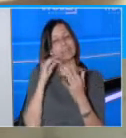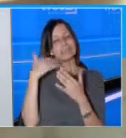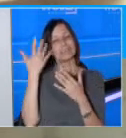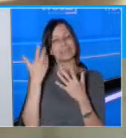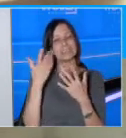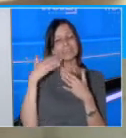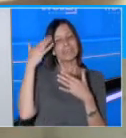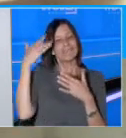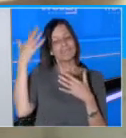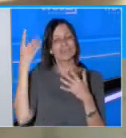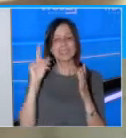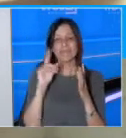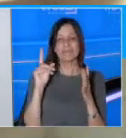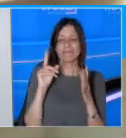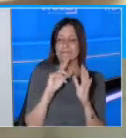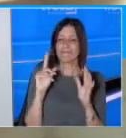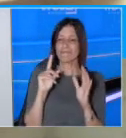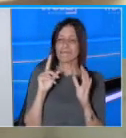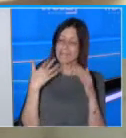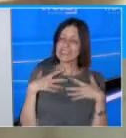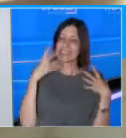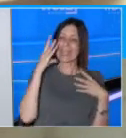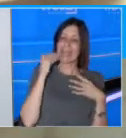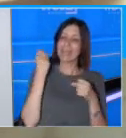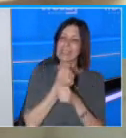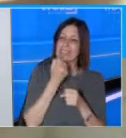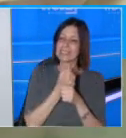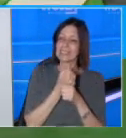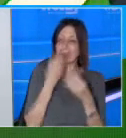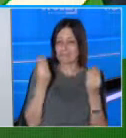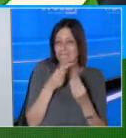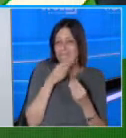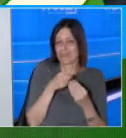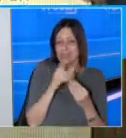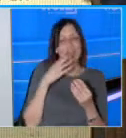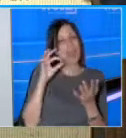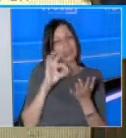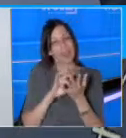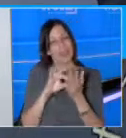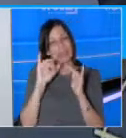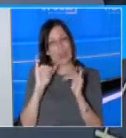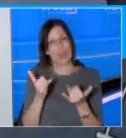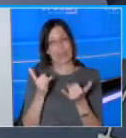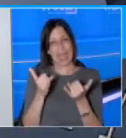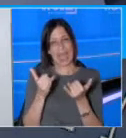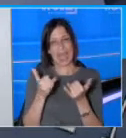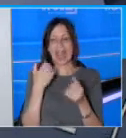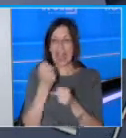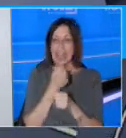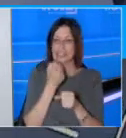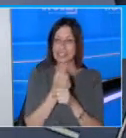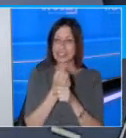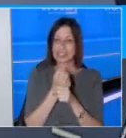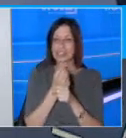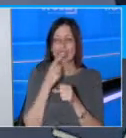ולא בטילים. כן, כן, זה לגמרי כיף, זה לגמרי, אולי זו באמת הייתה הנקודה הנכונה לקיים את האירוויזיון